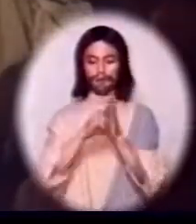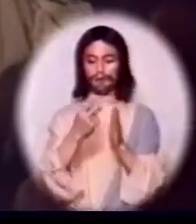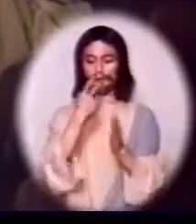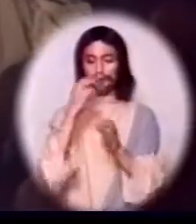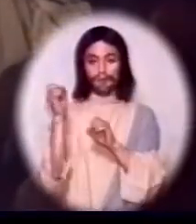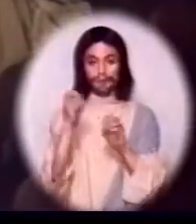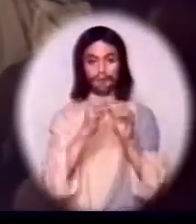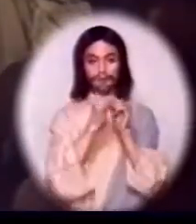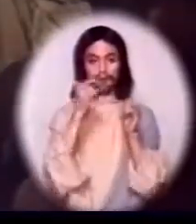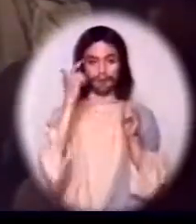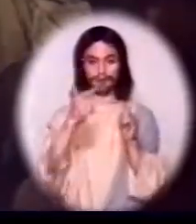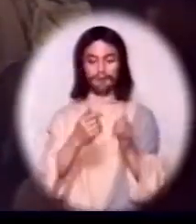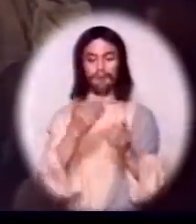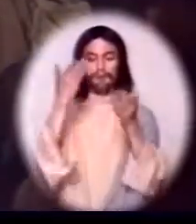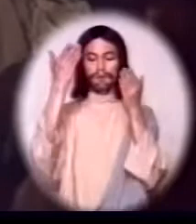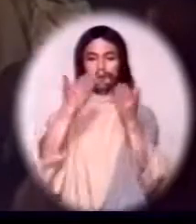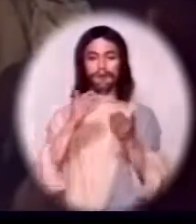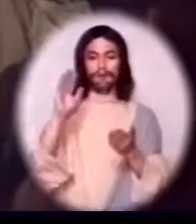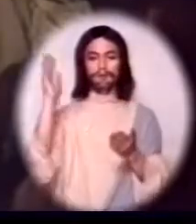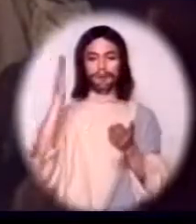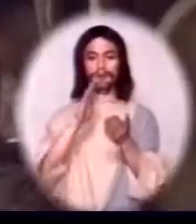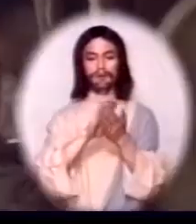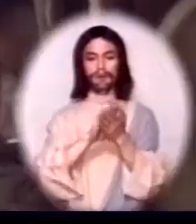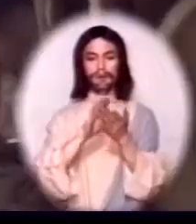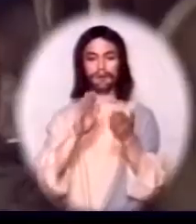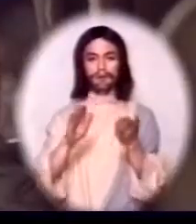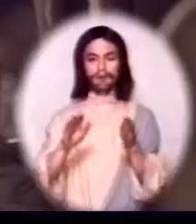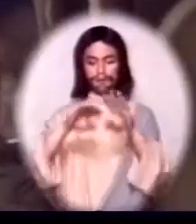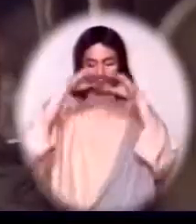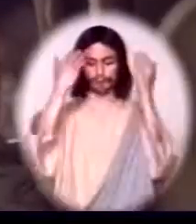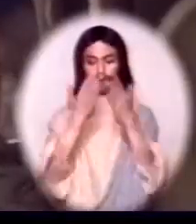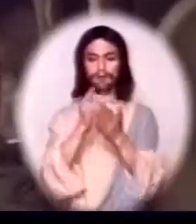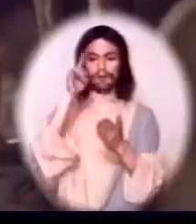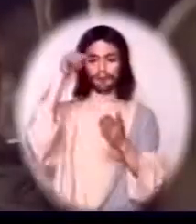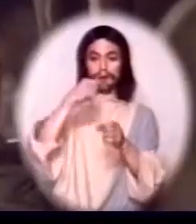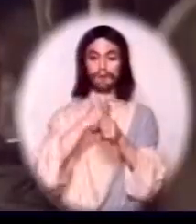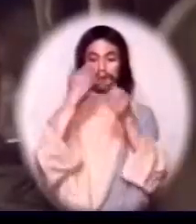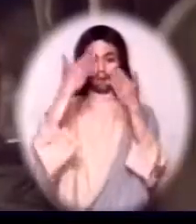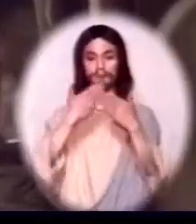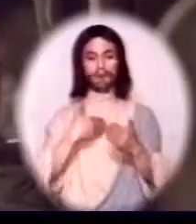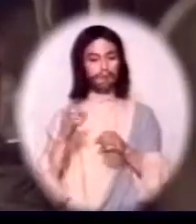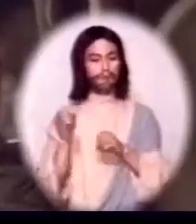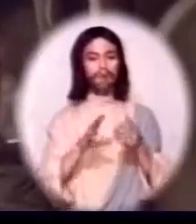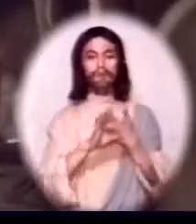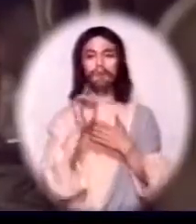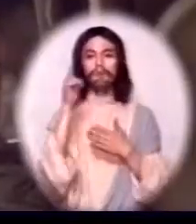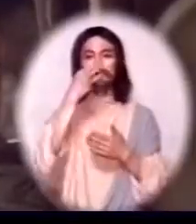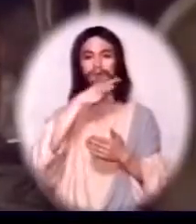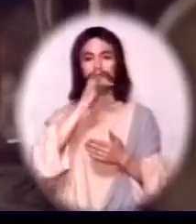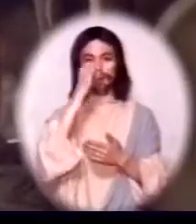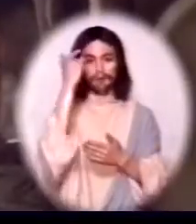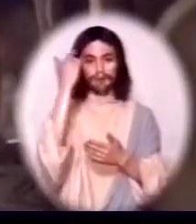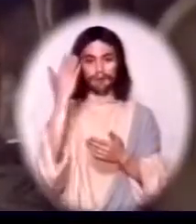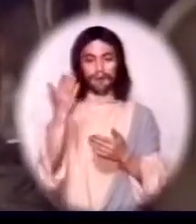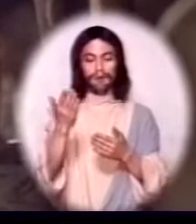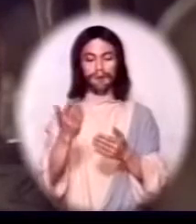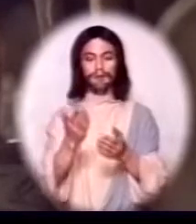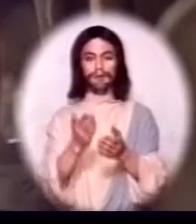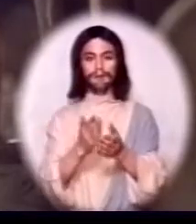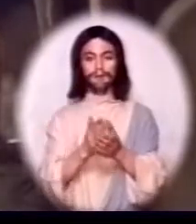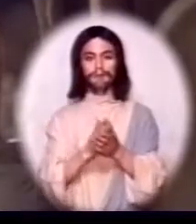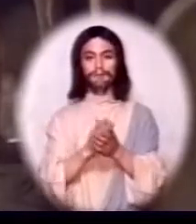나를 위하여 생명을 버리는 자는 얻을 것입니다. 온 천하를 얻고도 자기를 잃으면 무슨 유익이